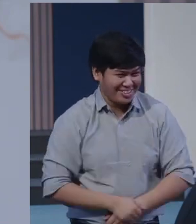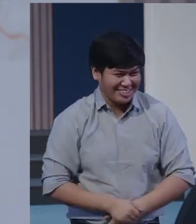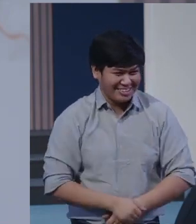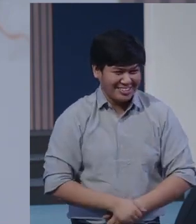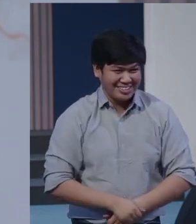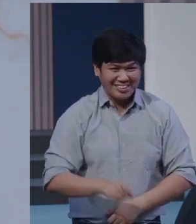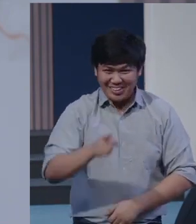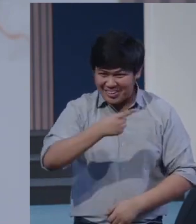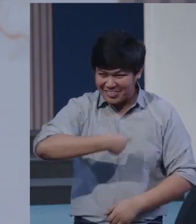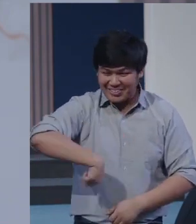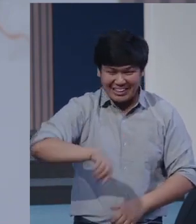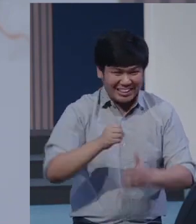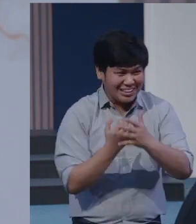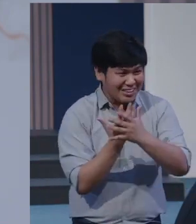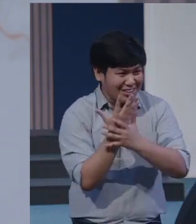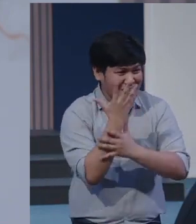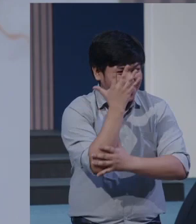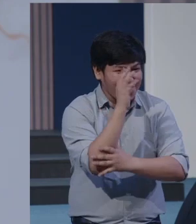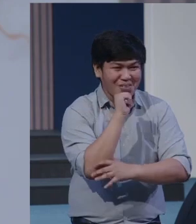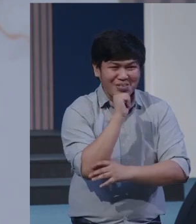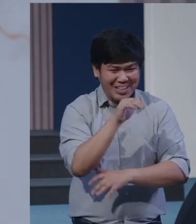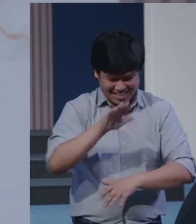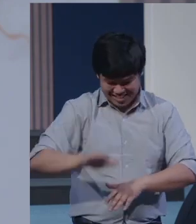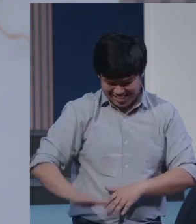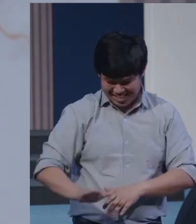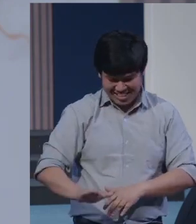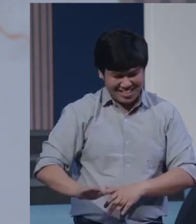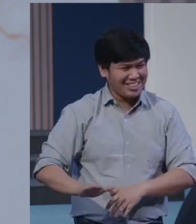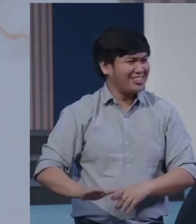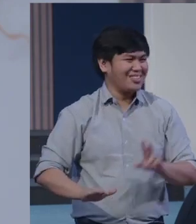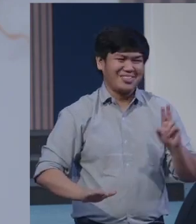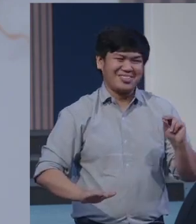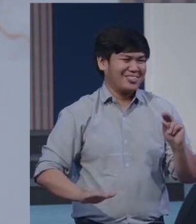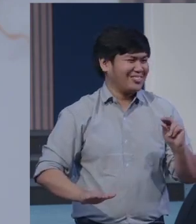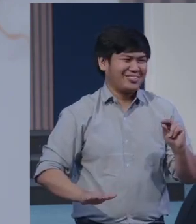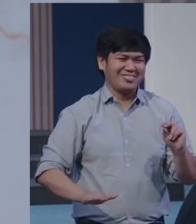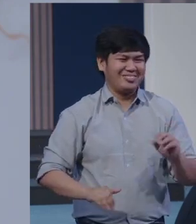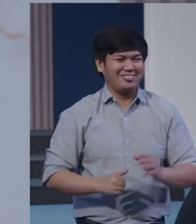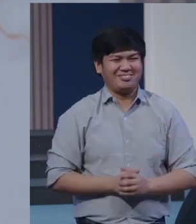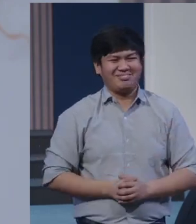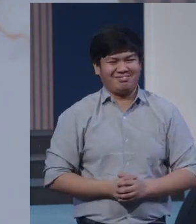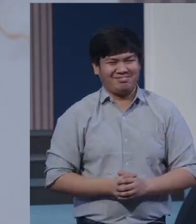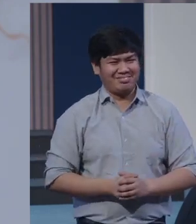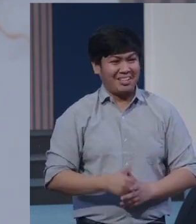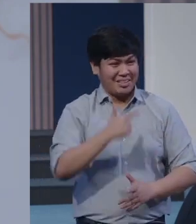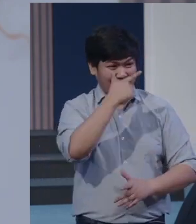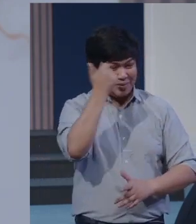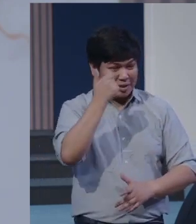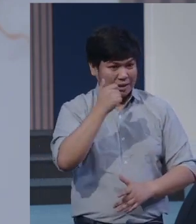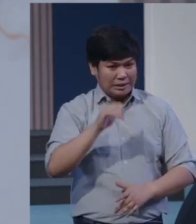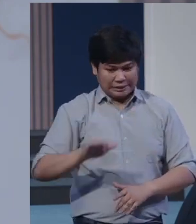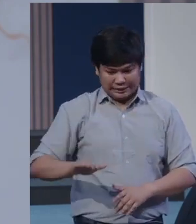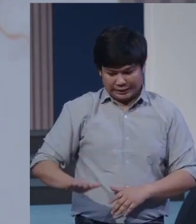that we may no longer be children Toss to and fro by the way